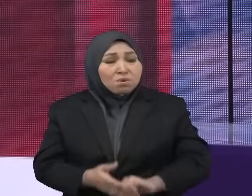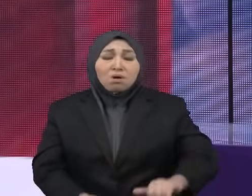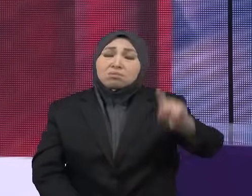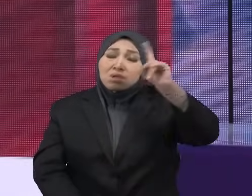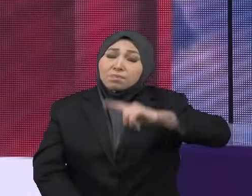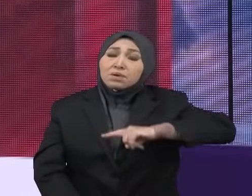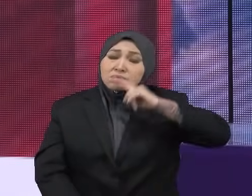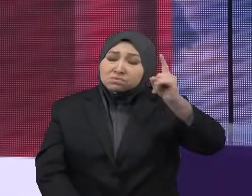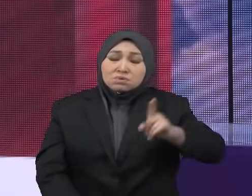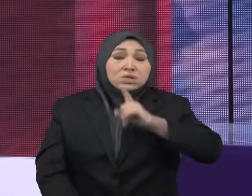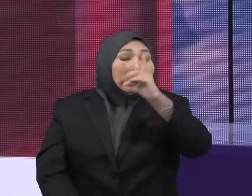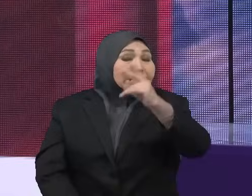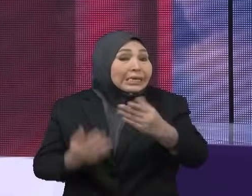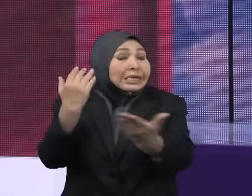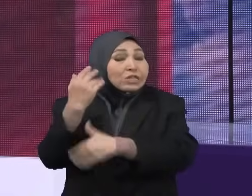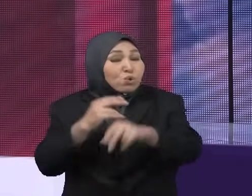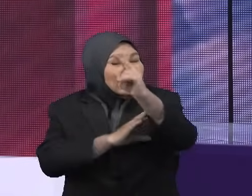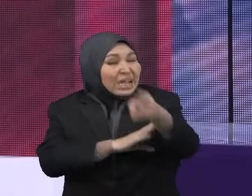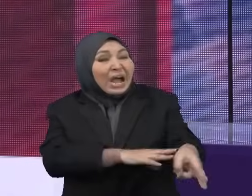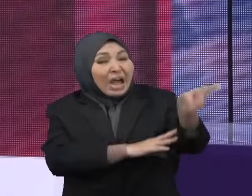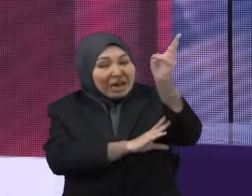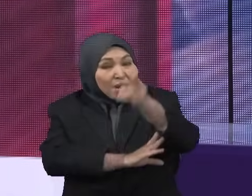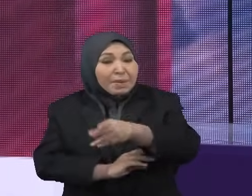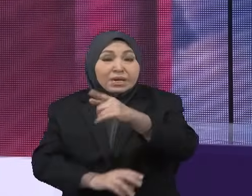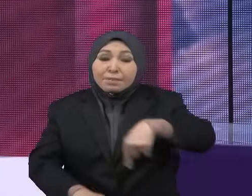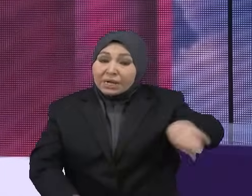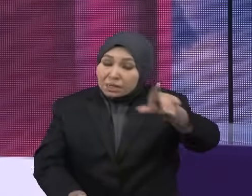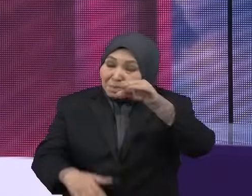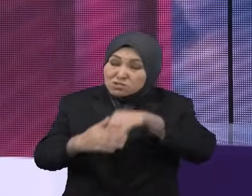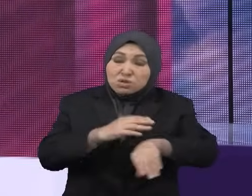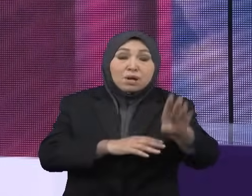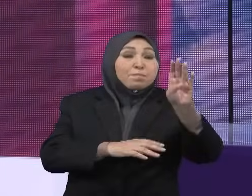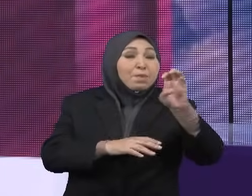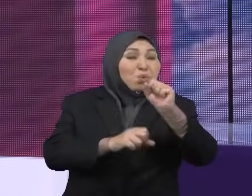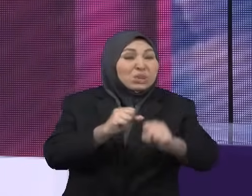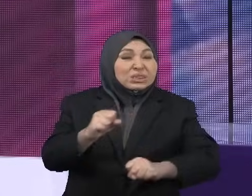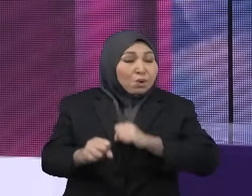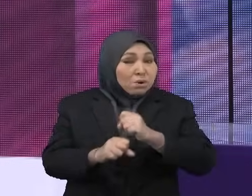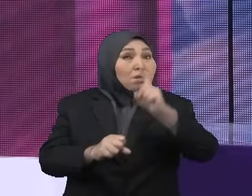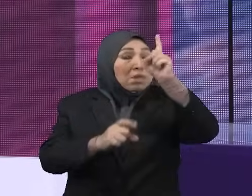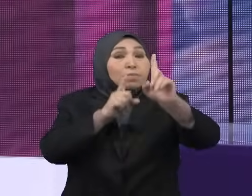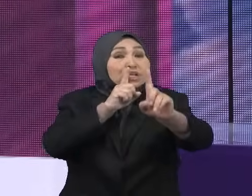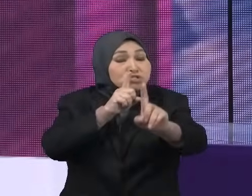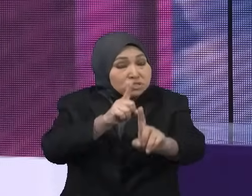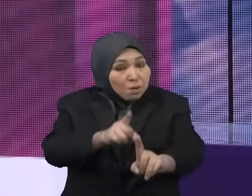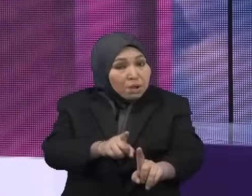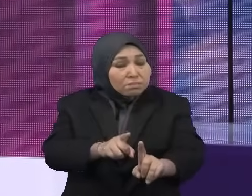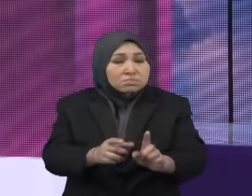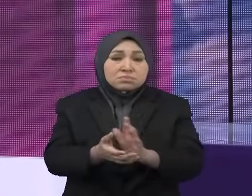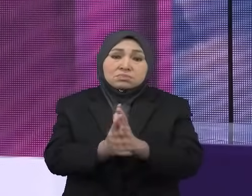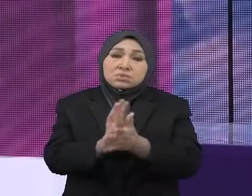muharramatun alaihim arba'ina sanah yatihuna fil ar. Iaitu Allah menjawab doa Nabi Musa itu,